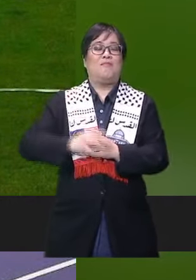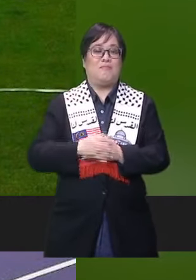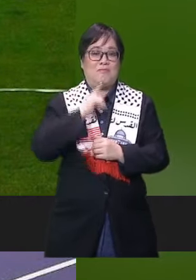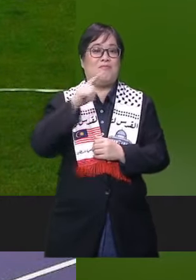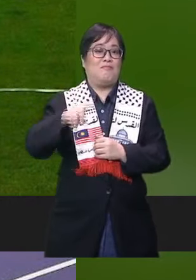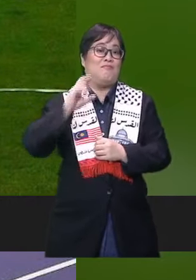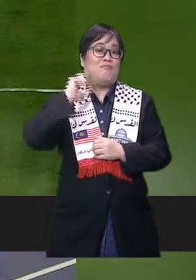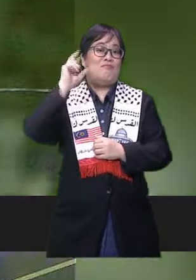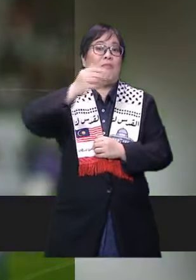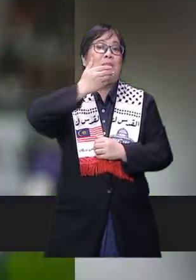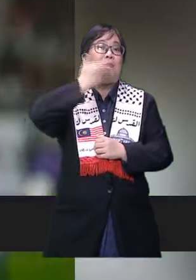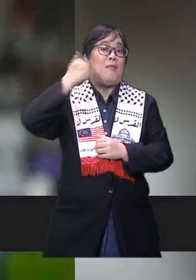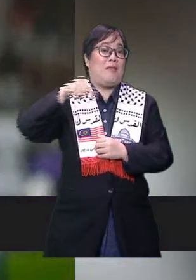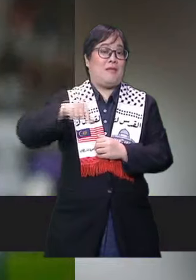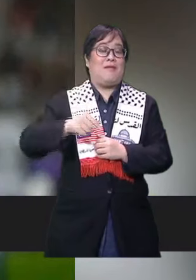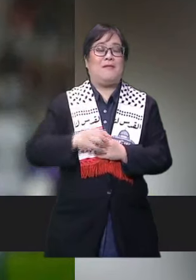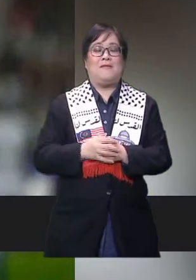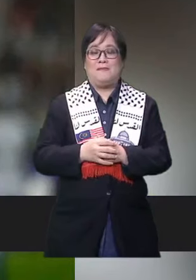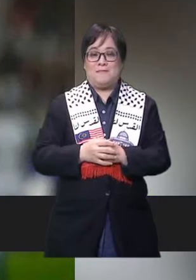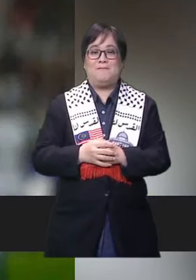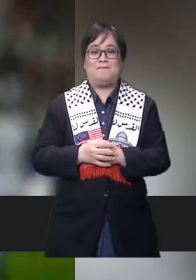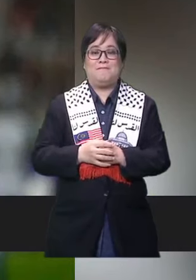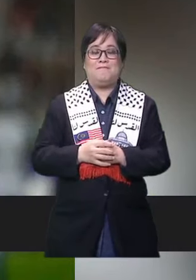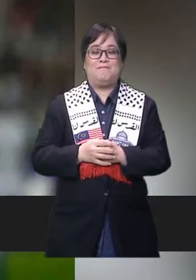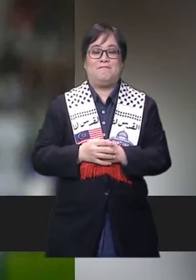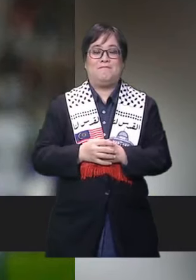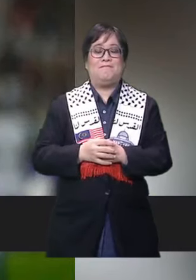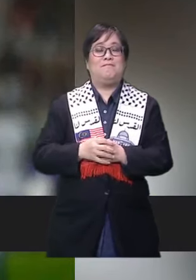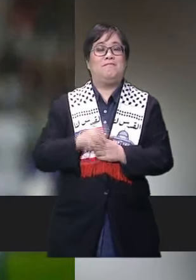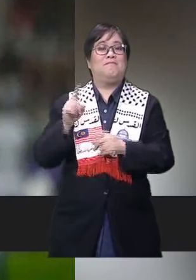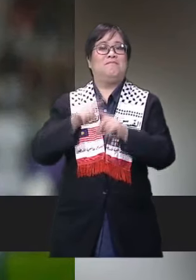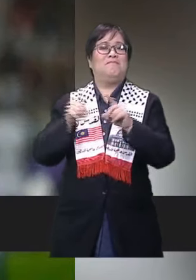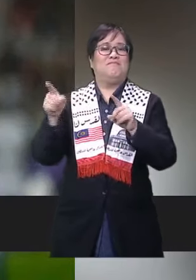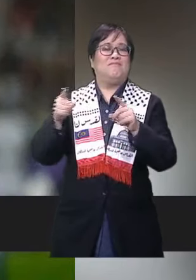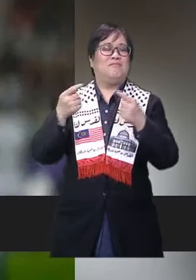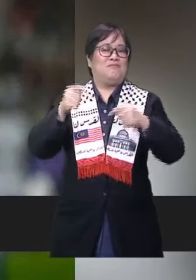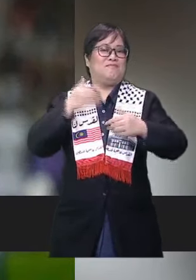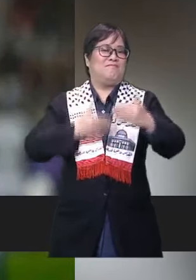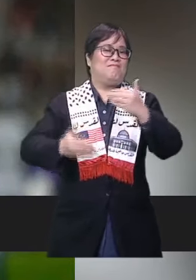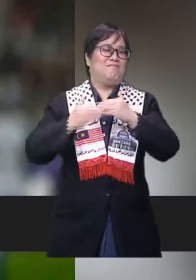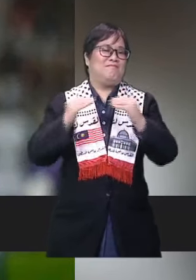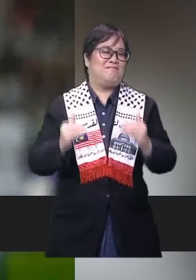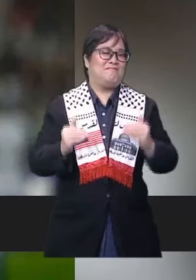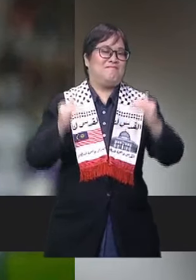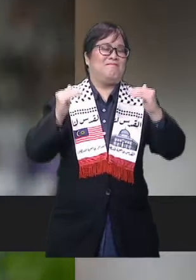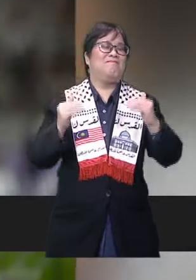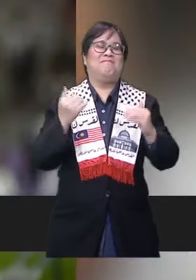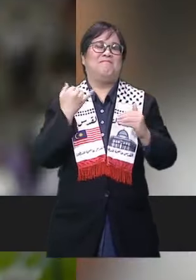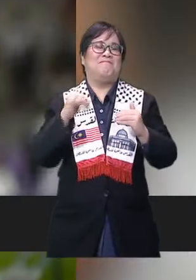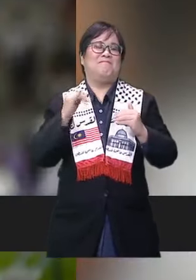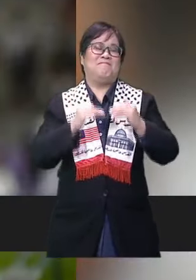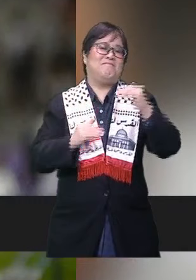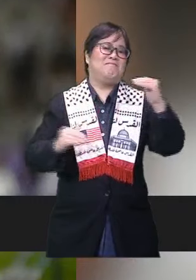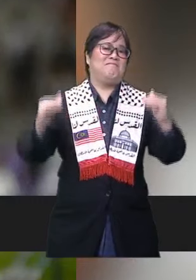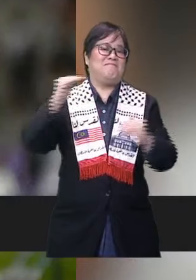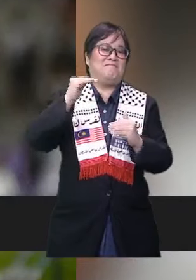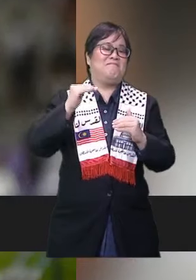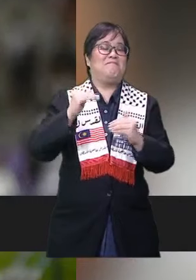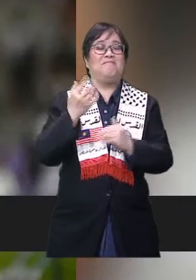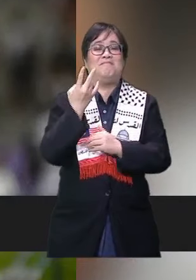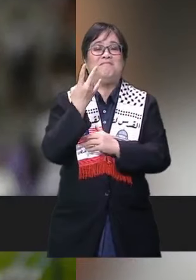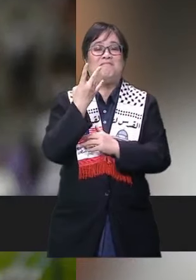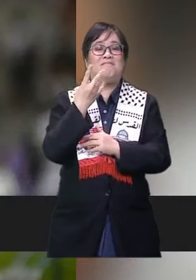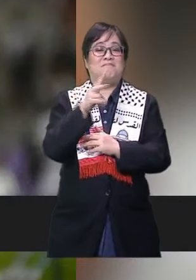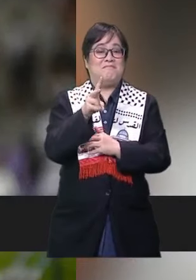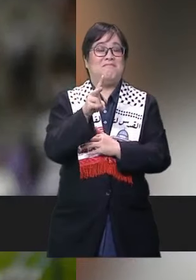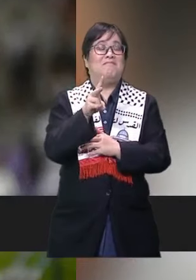merupakan lontaran terbaiknya sepanjang saingan tersebut. Ziyad bagaimanapun cuba bangkit namun tidak berupaya memintas catatan terbaiknya dengan